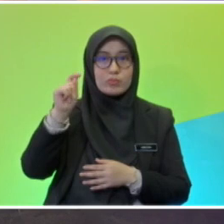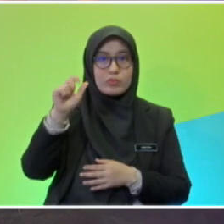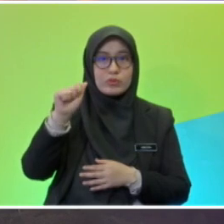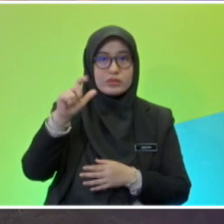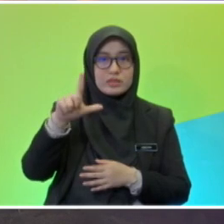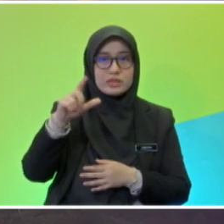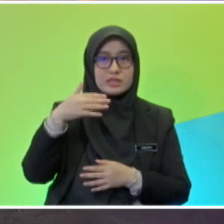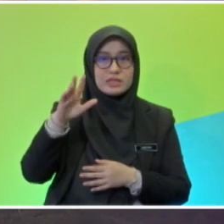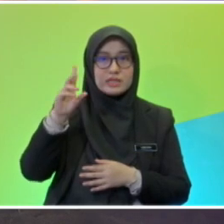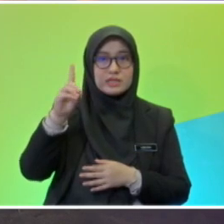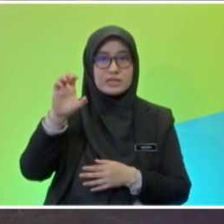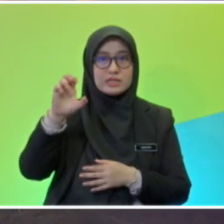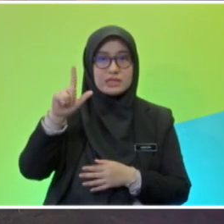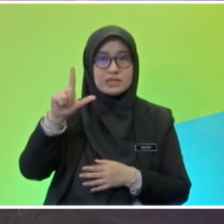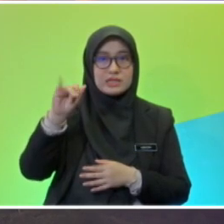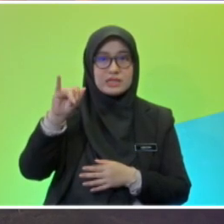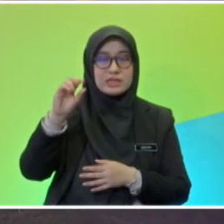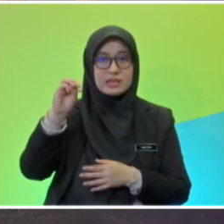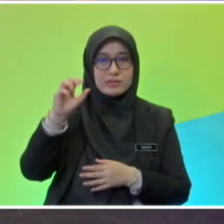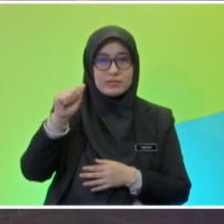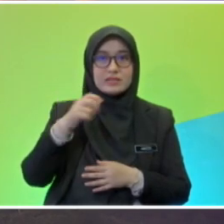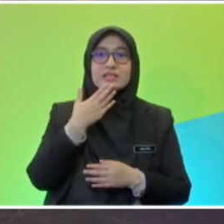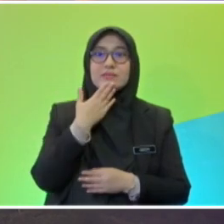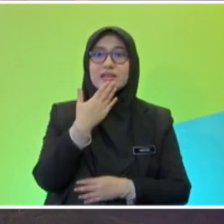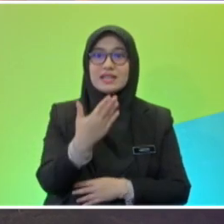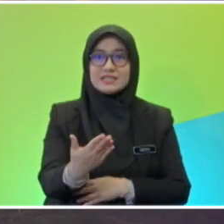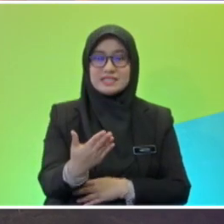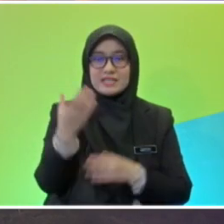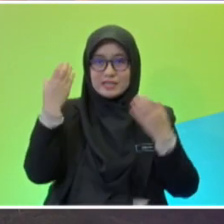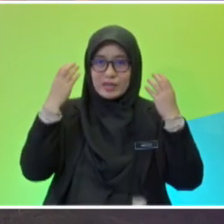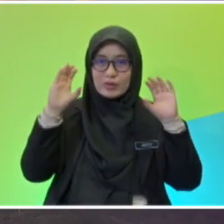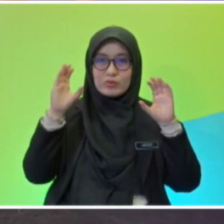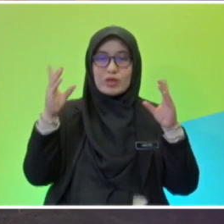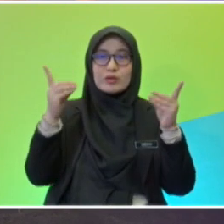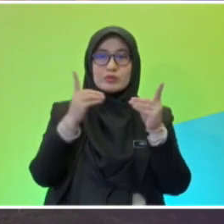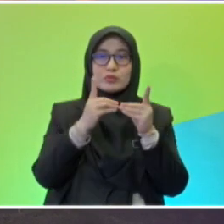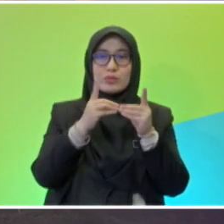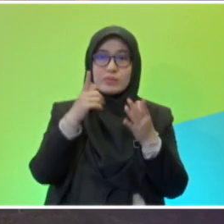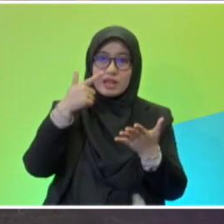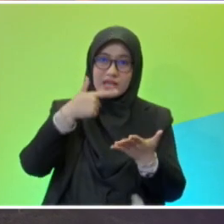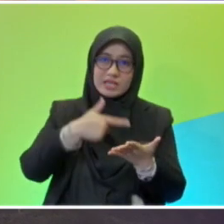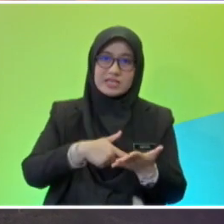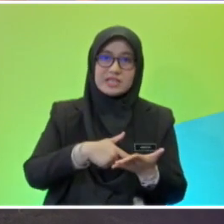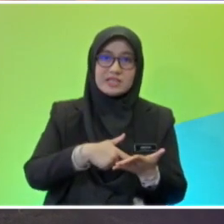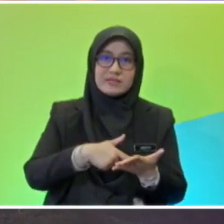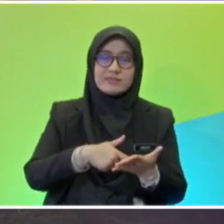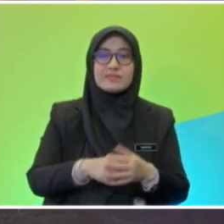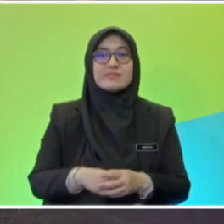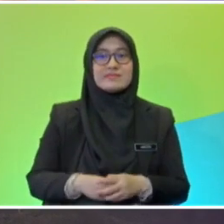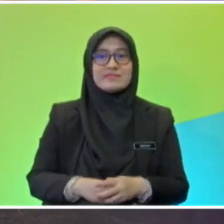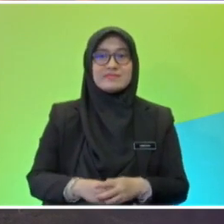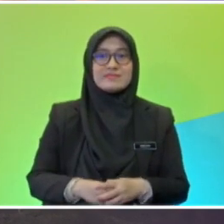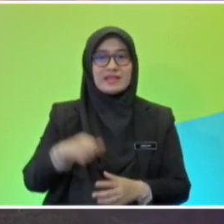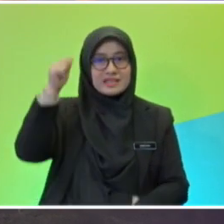Baiklah terima kasih sekali lagi Jumpa lagi di eee seterusnya menengah rendah sejak mana sih jumpa lagi